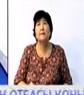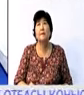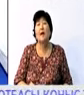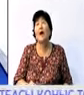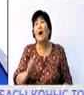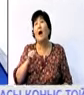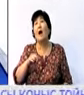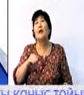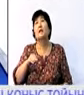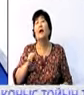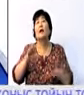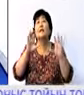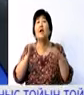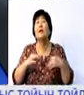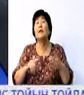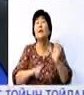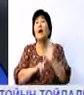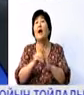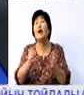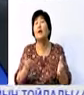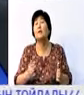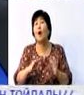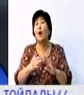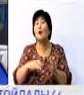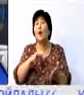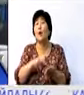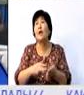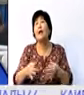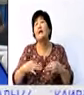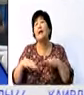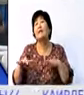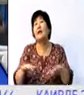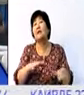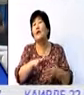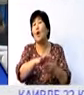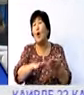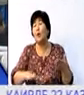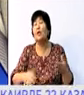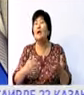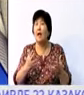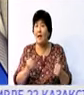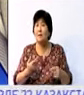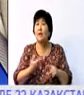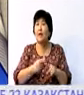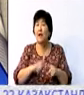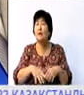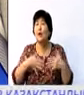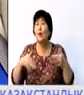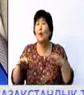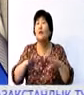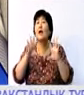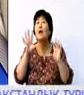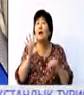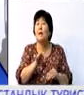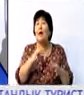Ата заң мерекесіндегі айшықты бастамалар легі аудан орталығында салтанатты шараға ұласты. Әлбетте әлгіндегі толымды тірліктің бәрі